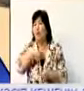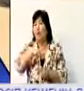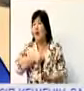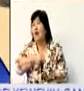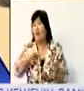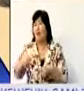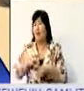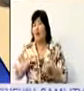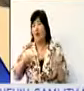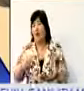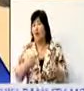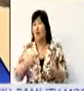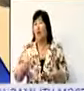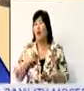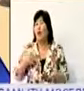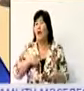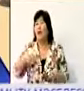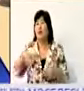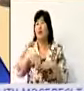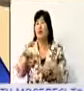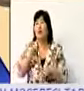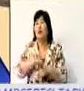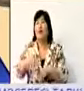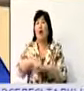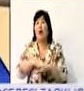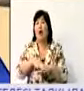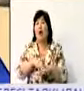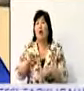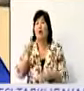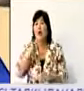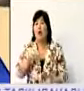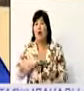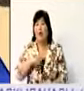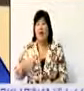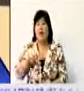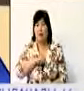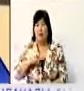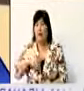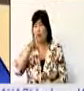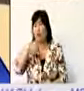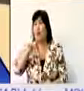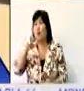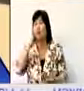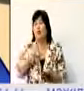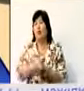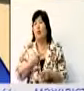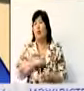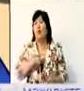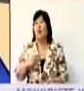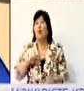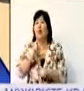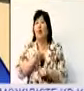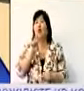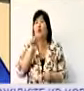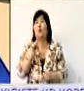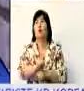Сол келгенде әскерді тоқтатып, халықтың жазығы жоқ, барып қанға өзім жауап берем деп, ерін деген адамдарды ертпей әскерді тоқтатып,